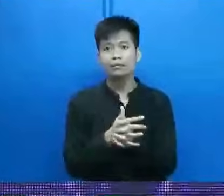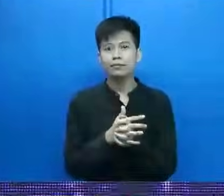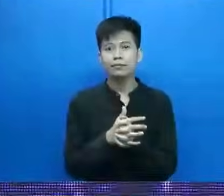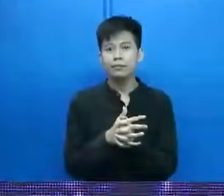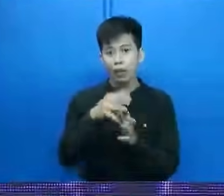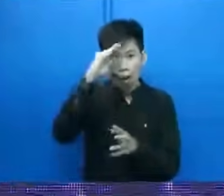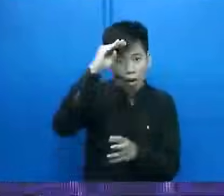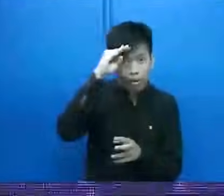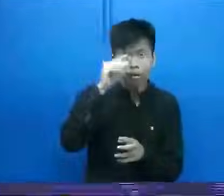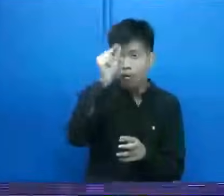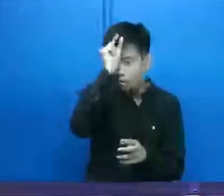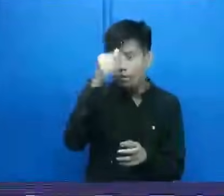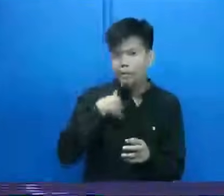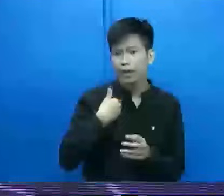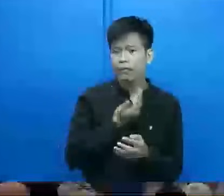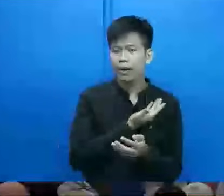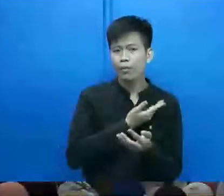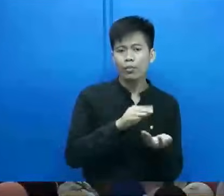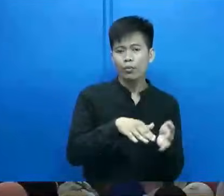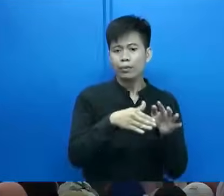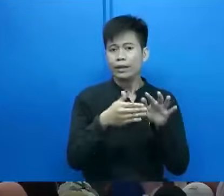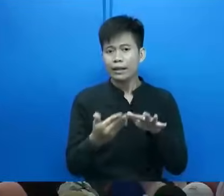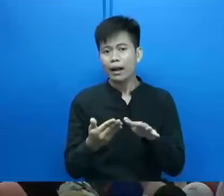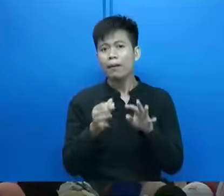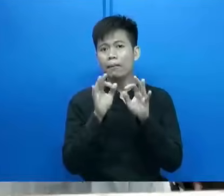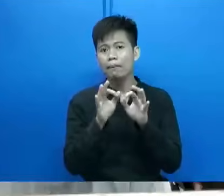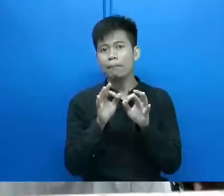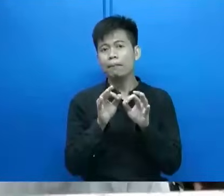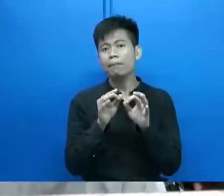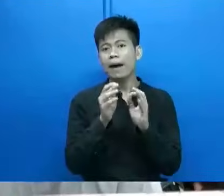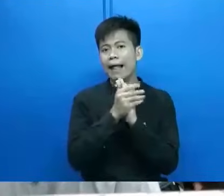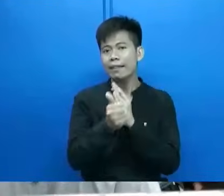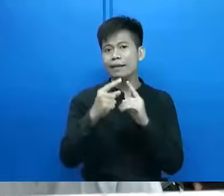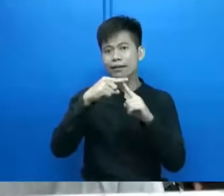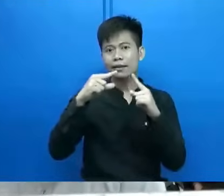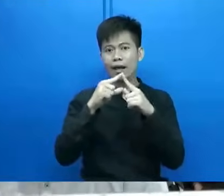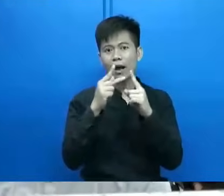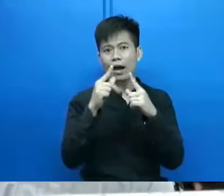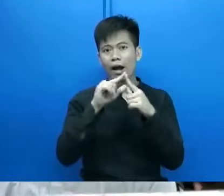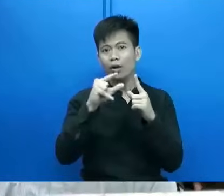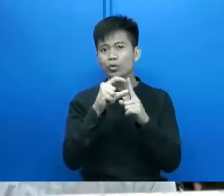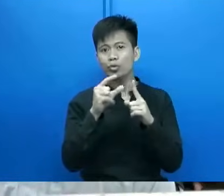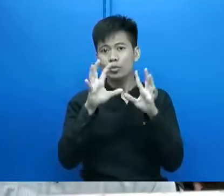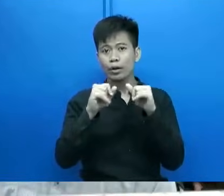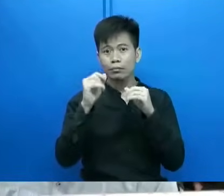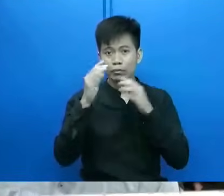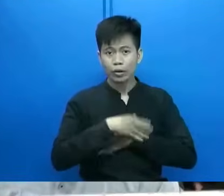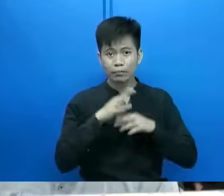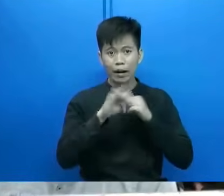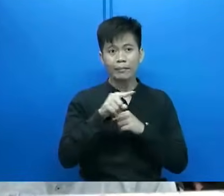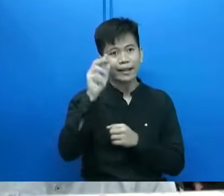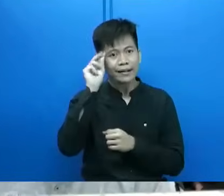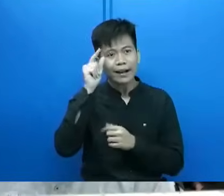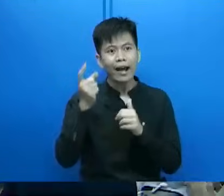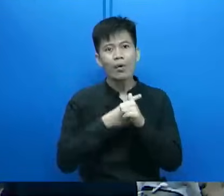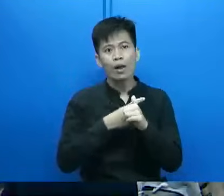Yang ikhwan, Ustaz, saya pengen wafat dalam keadaan jadi ahli tahajud. Nah, nanti ketika antum merencanakan itu perencanaan tahap